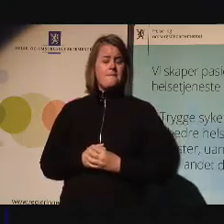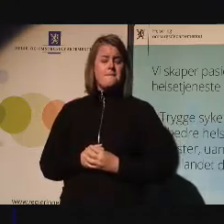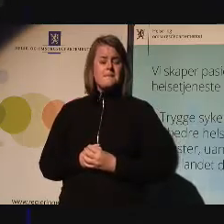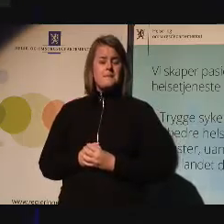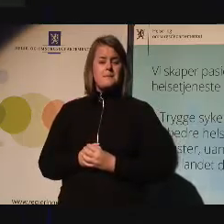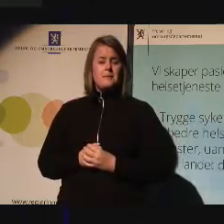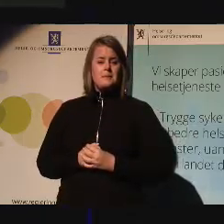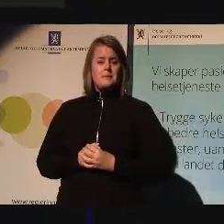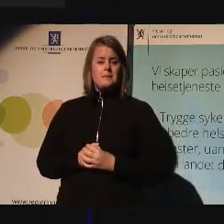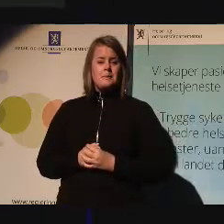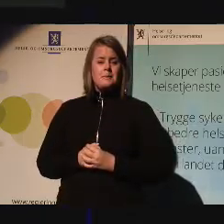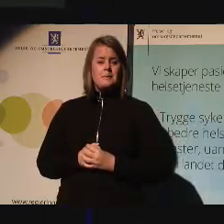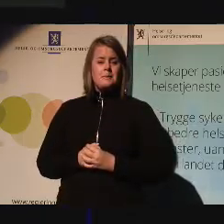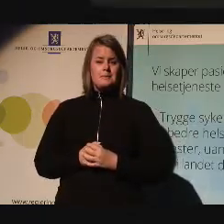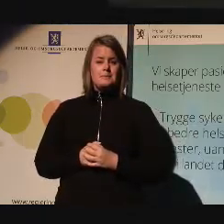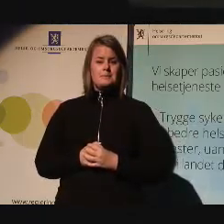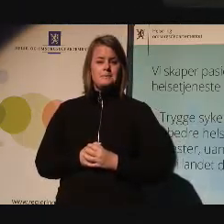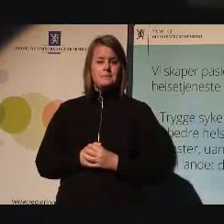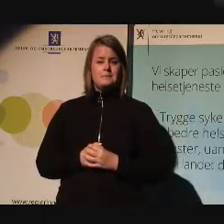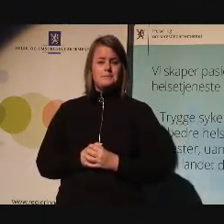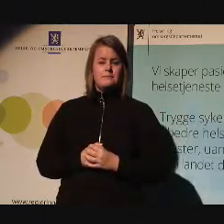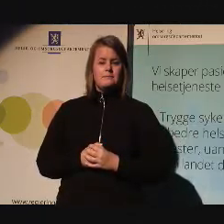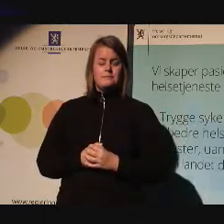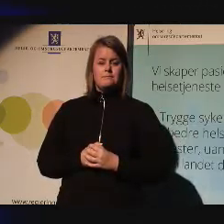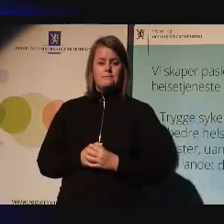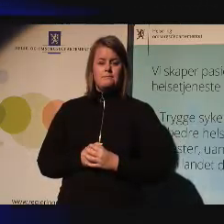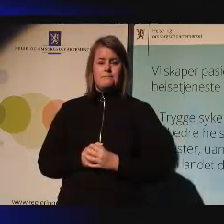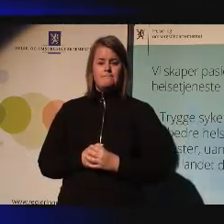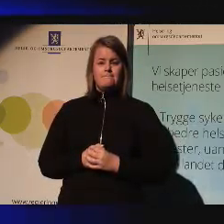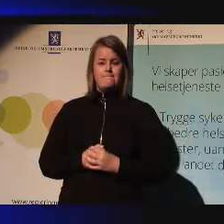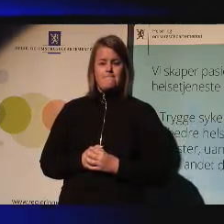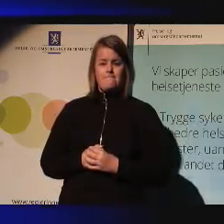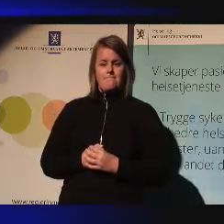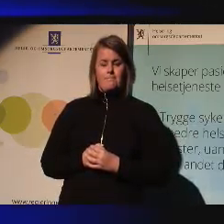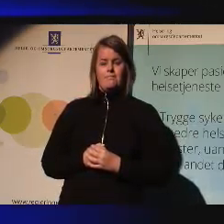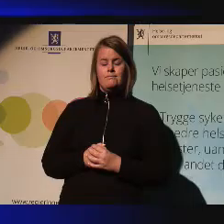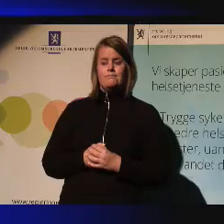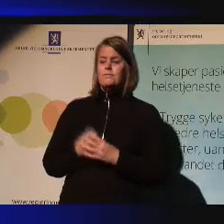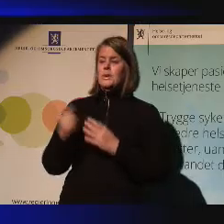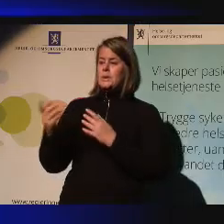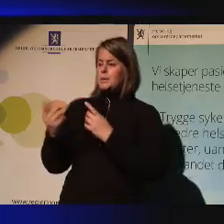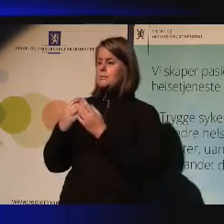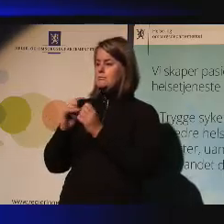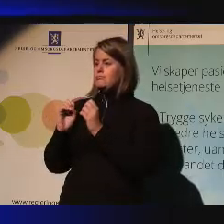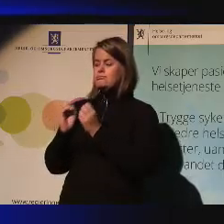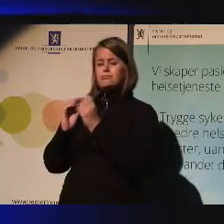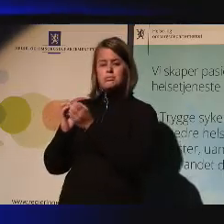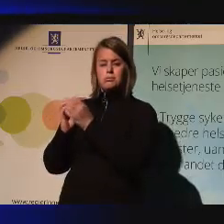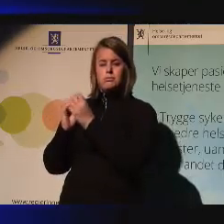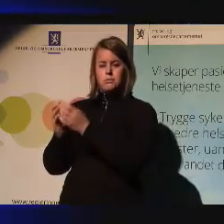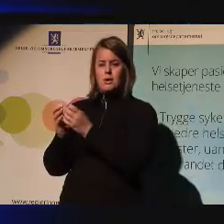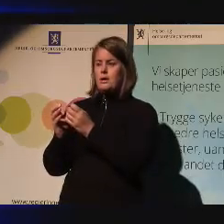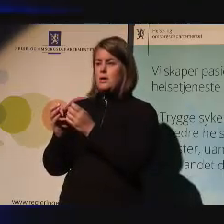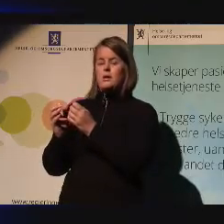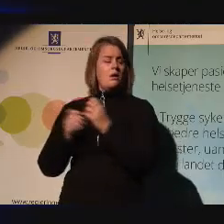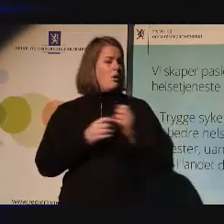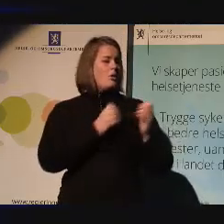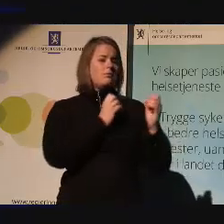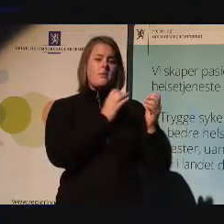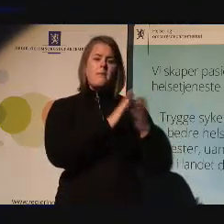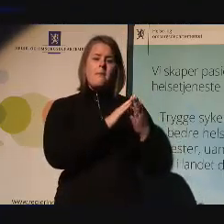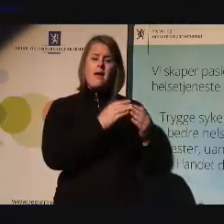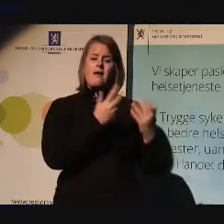Og de spørsmålene som vi fikk ved hjelp av henne og ved hjelp av Forandringsfabrikken, det er